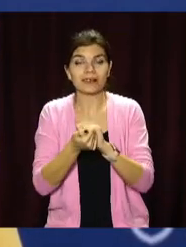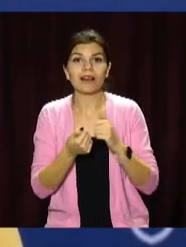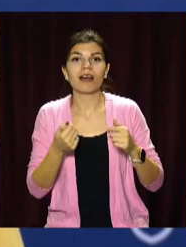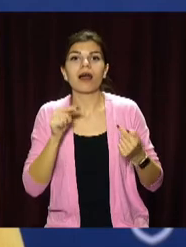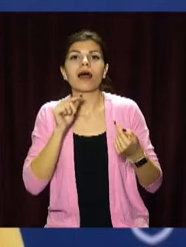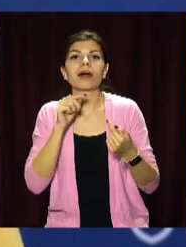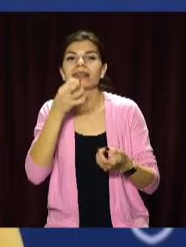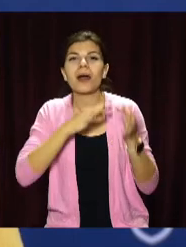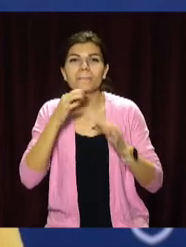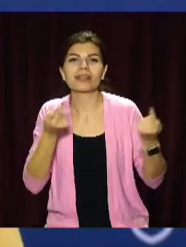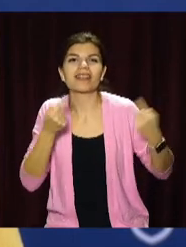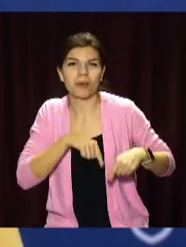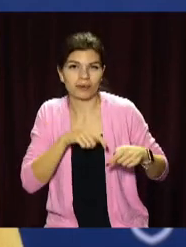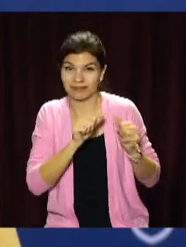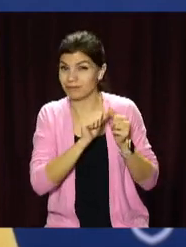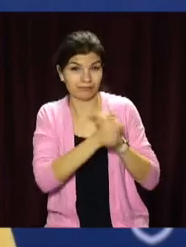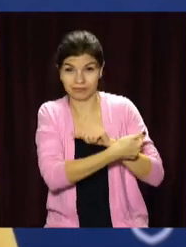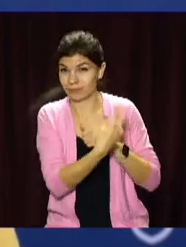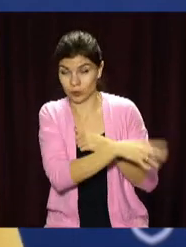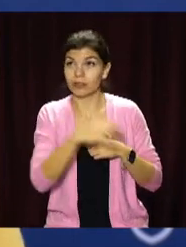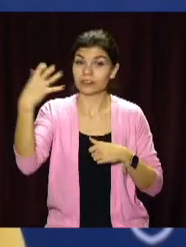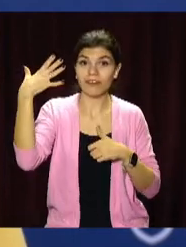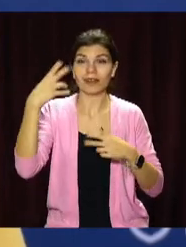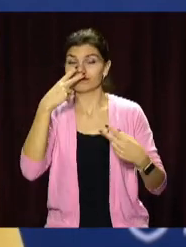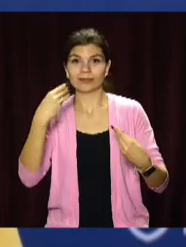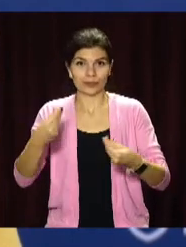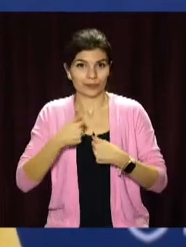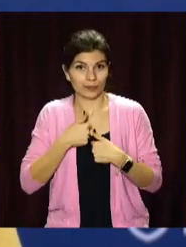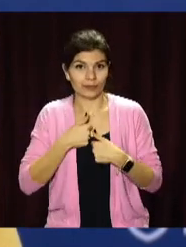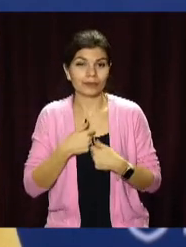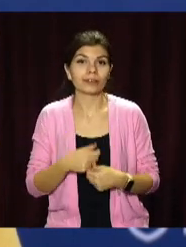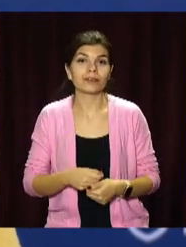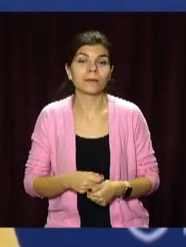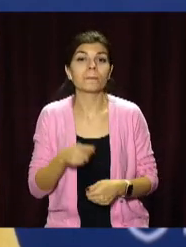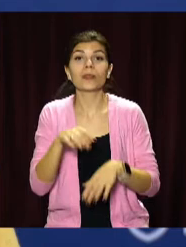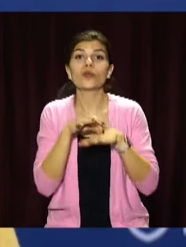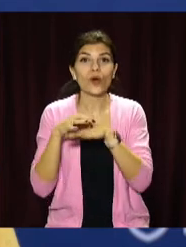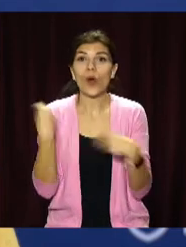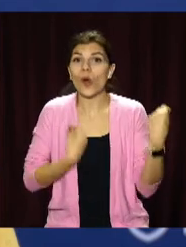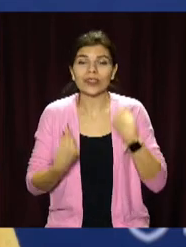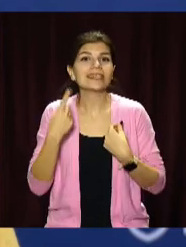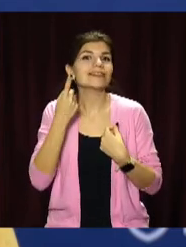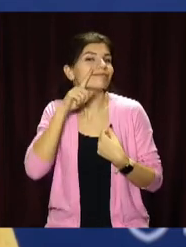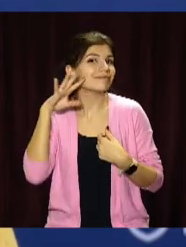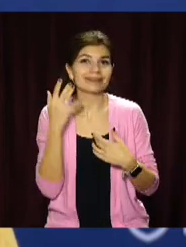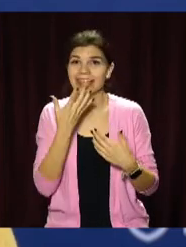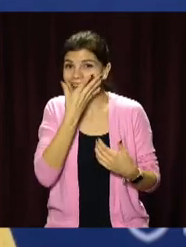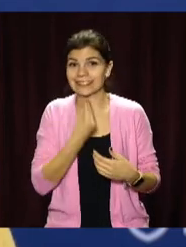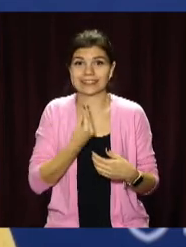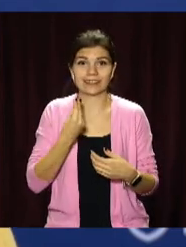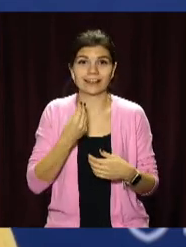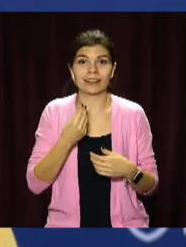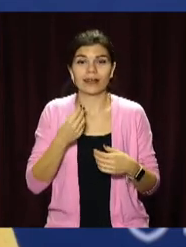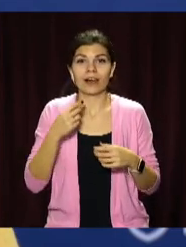антидепресанти та полегшити стан при сезонних розладах. Носіть одяг яскравих кольорів. Спробуйте